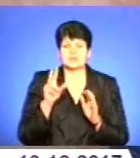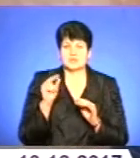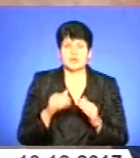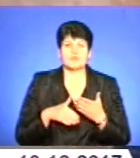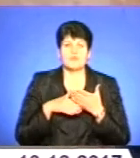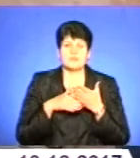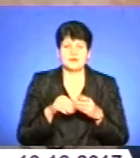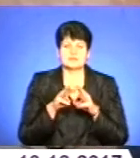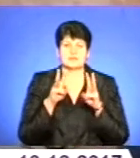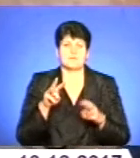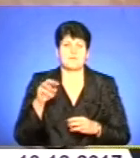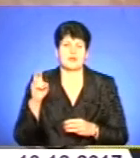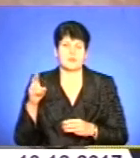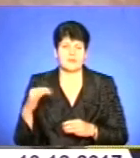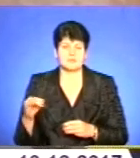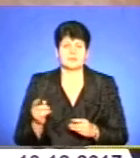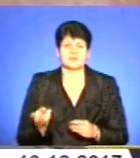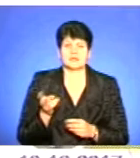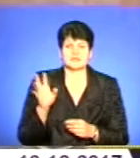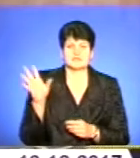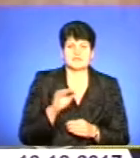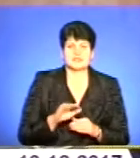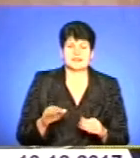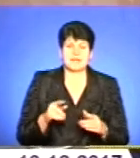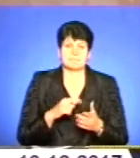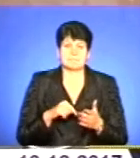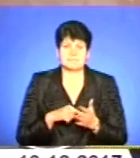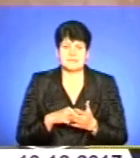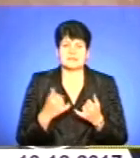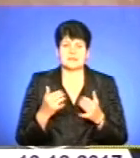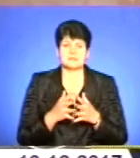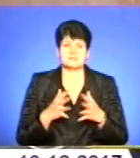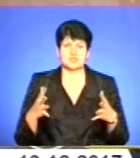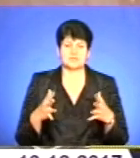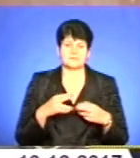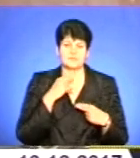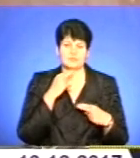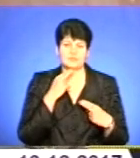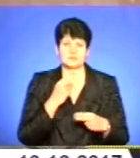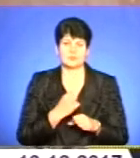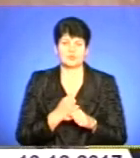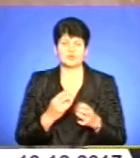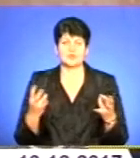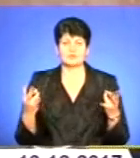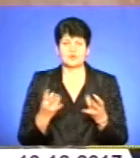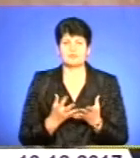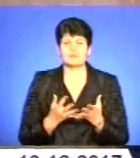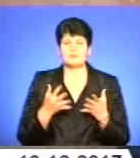Святому Миколаю прийти до усіх дітей міста. Зараз нам так більш акцент, ми потребуємо